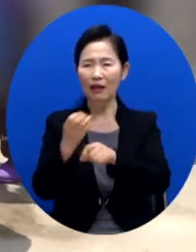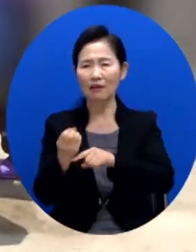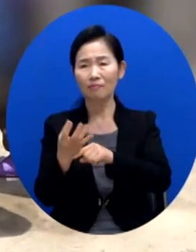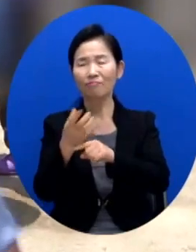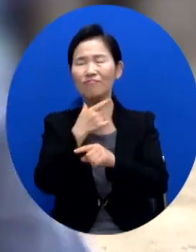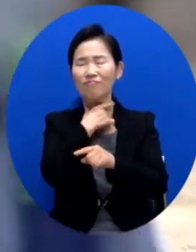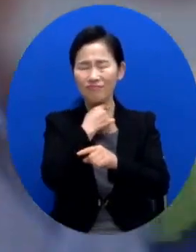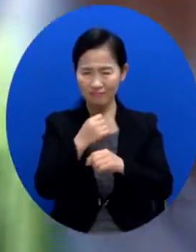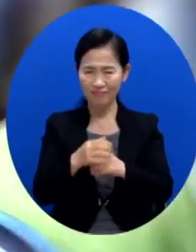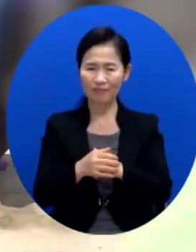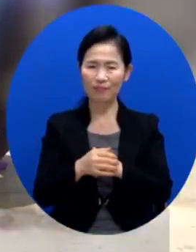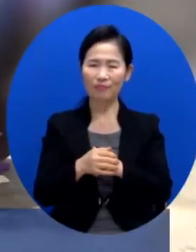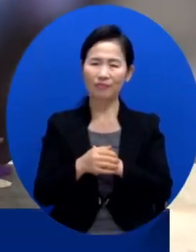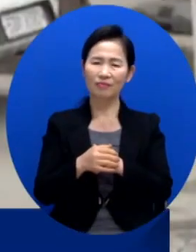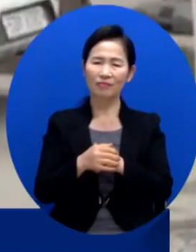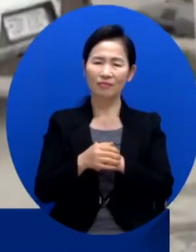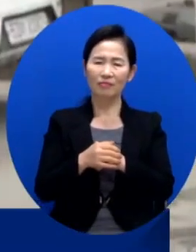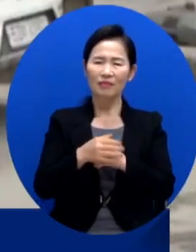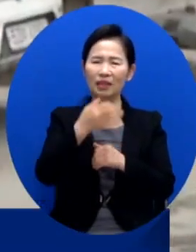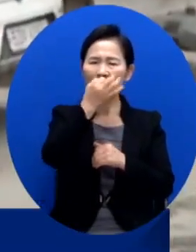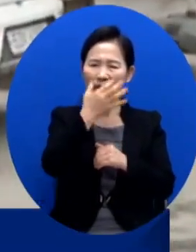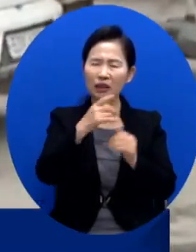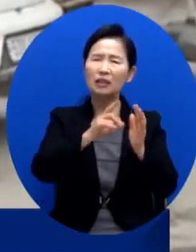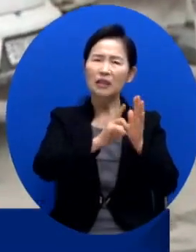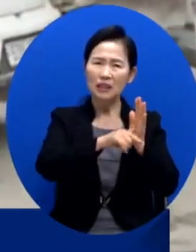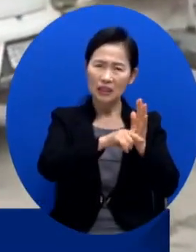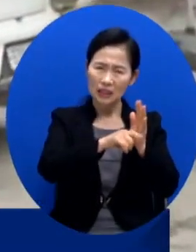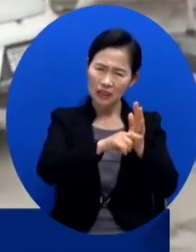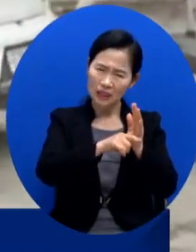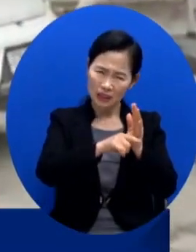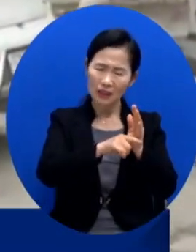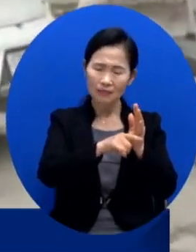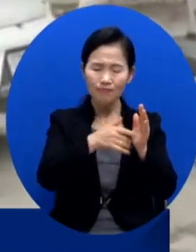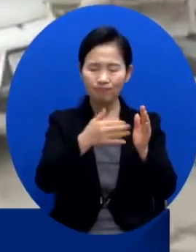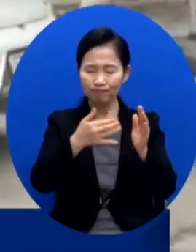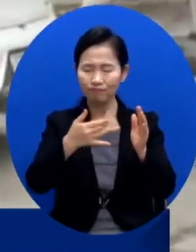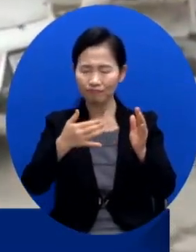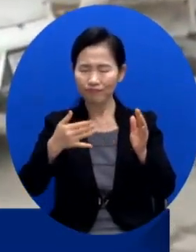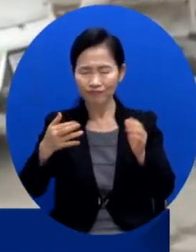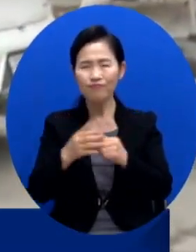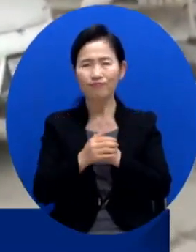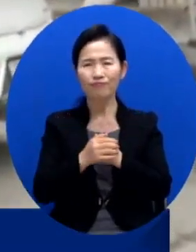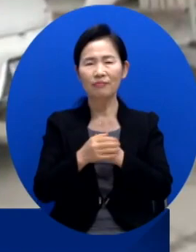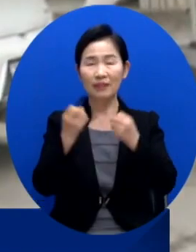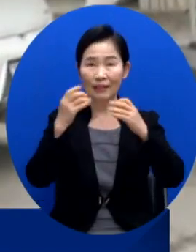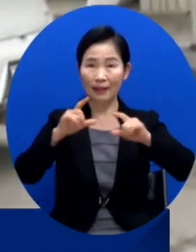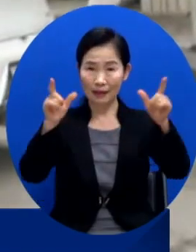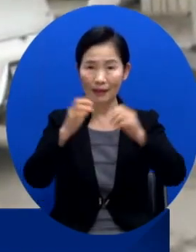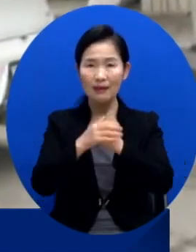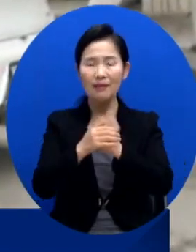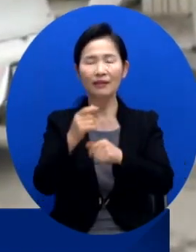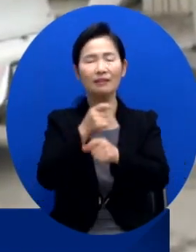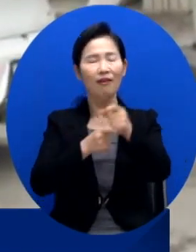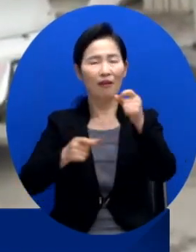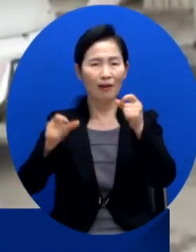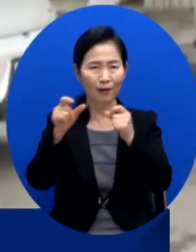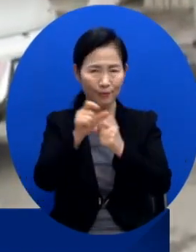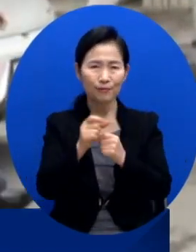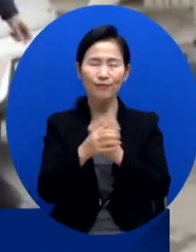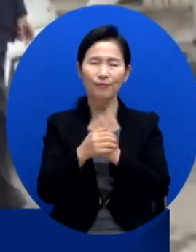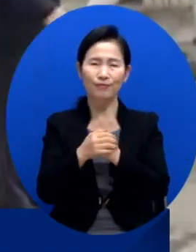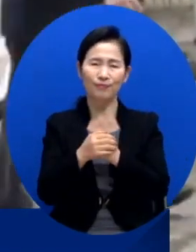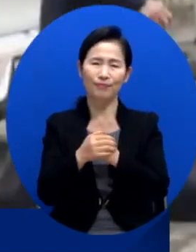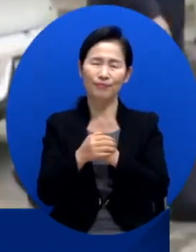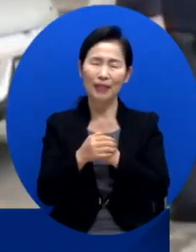소망했습니다. 일 힘든 시기를 지나간 것처럼 새해에는 더욱더